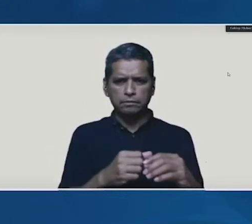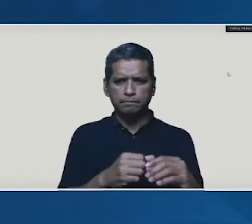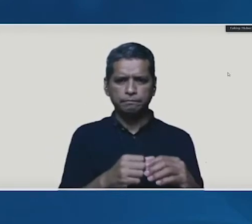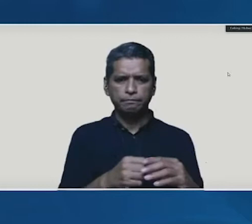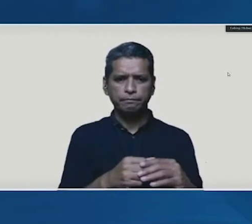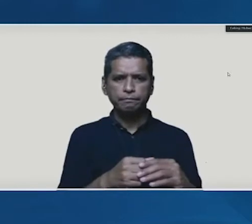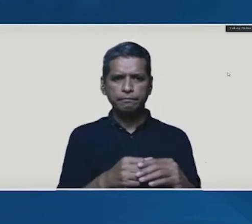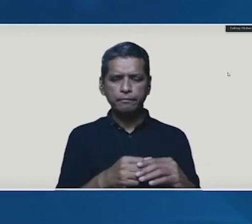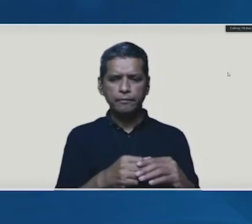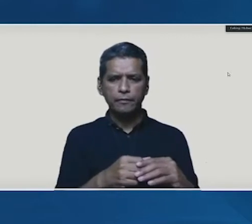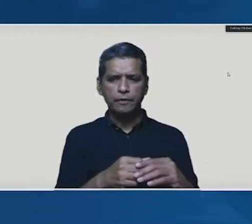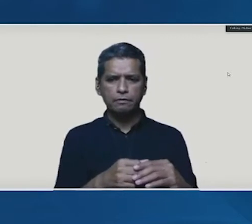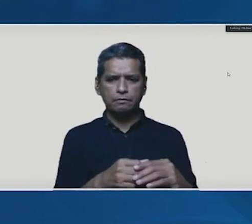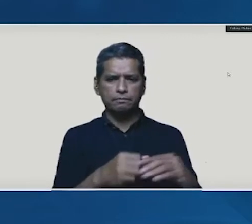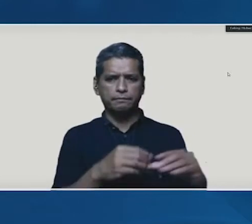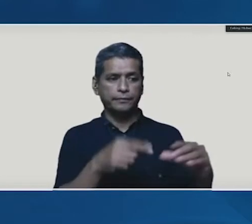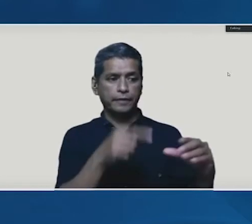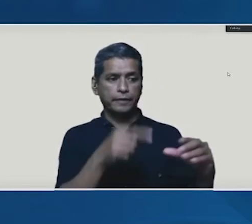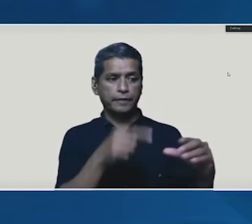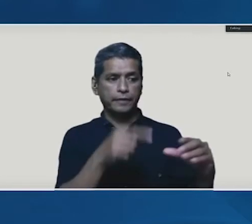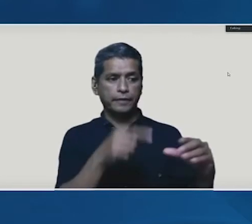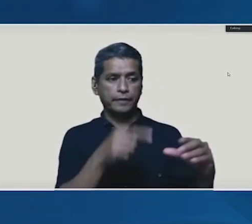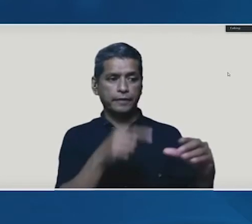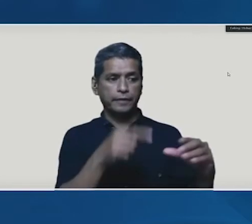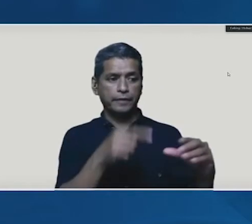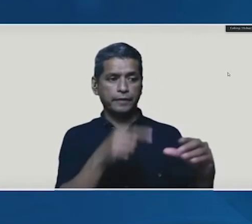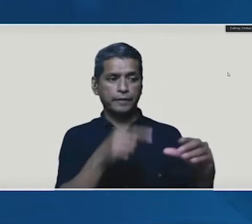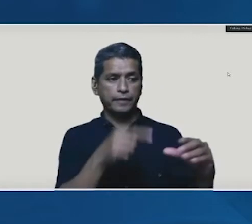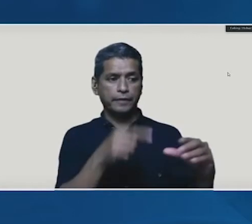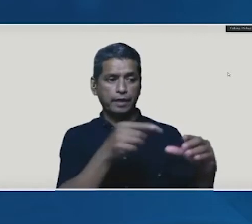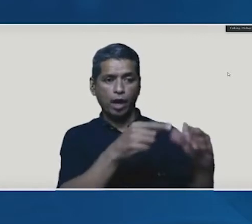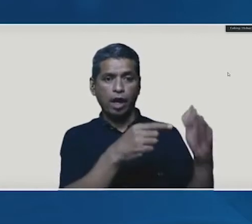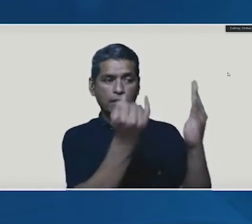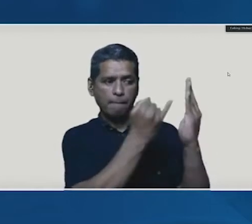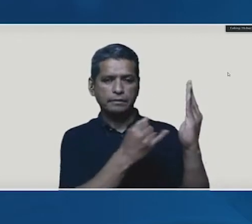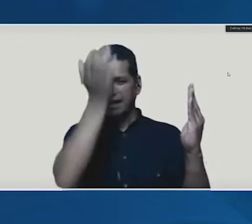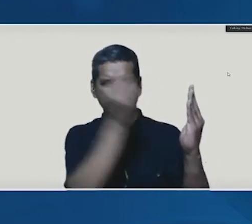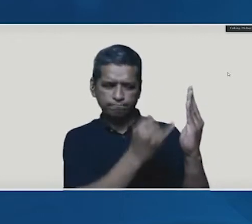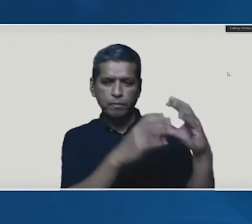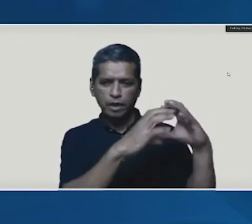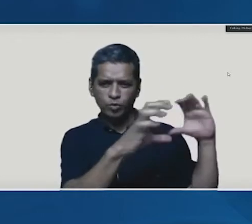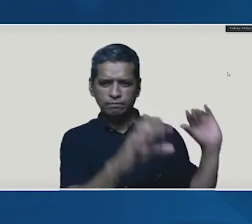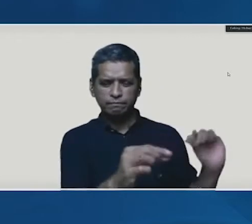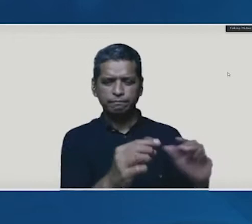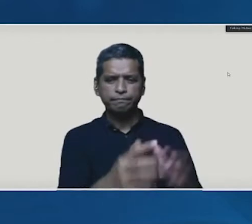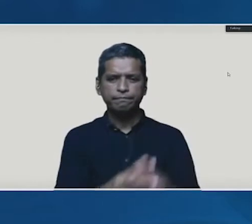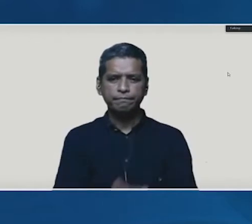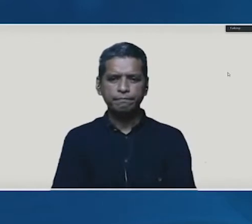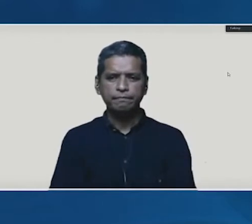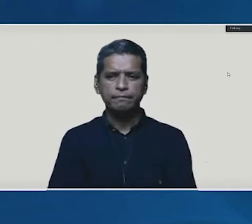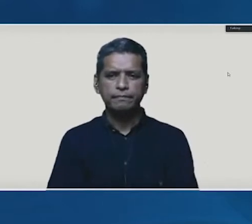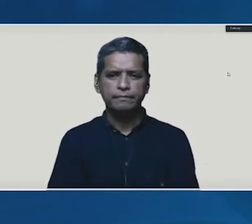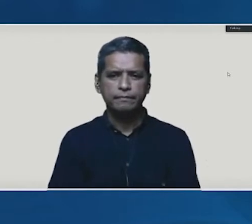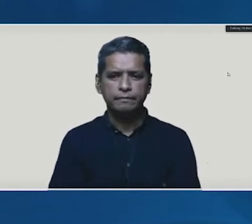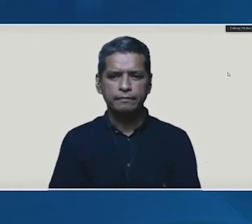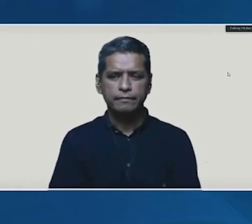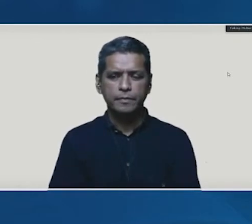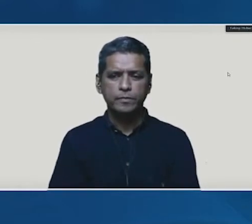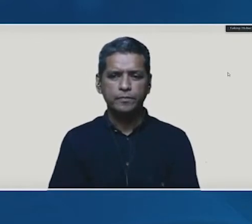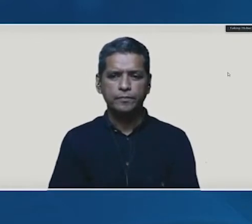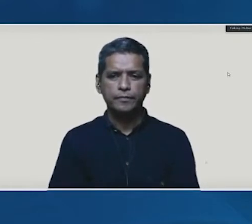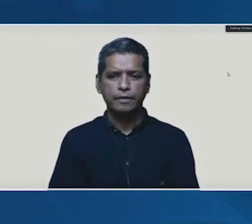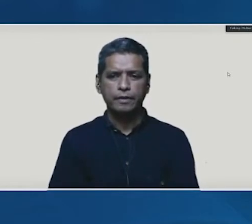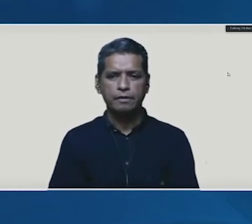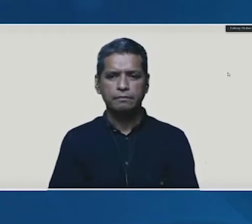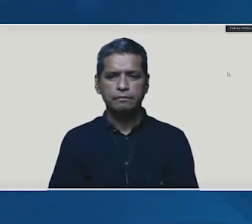enam mag nebucard nezar Anda lihat betapa apa namanya dia